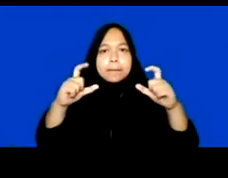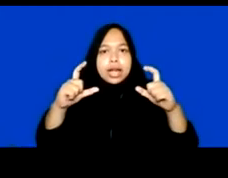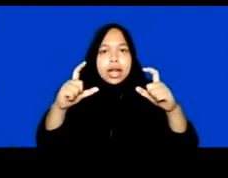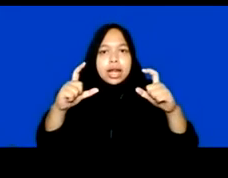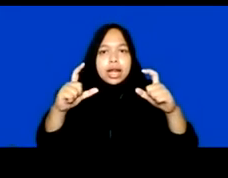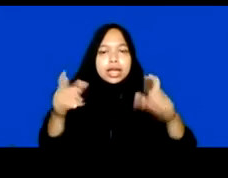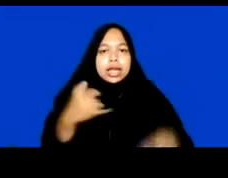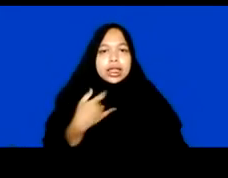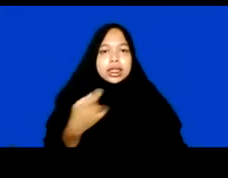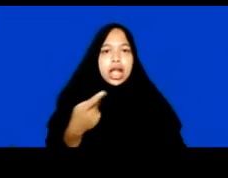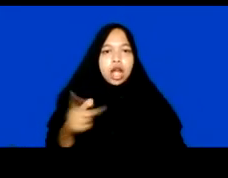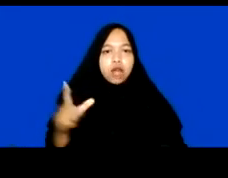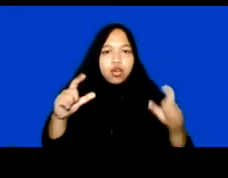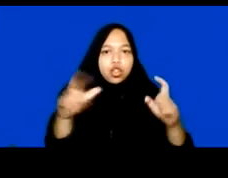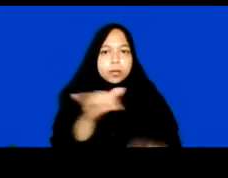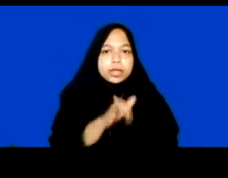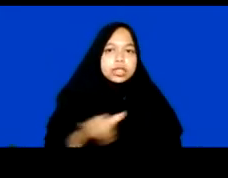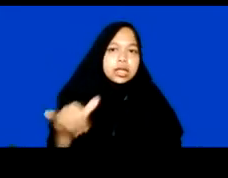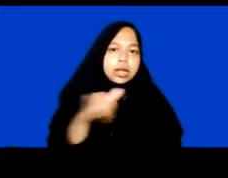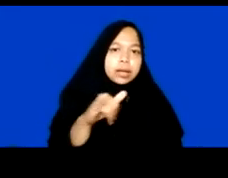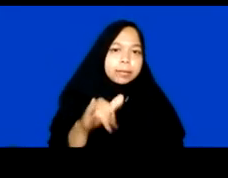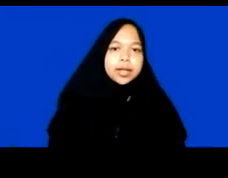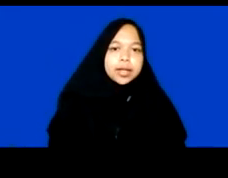saya ambil fotonya.